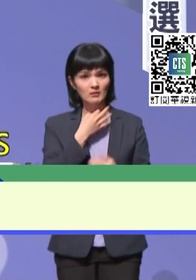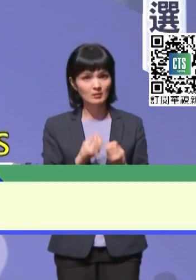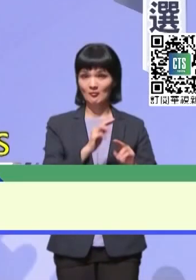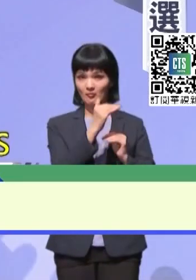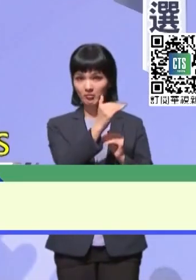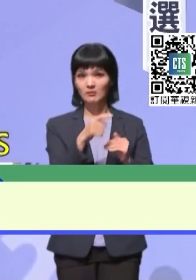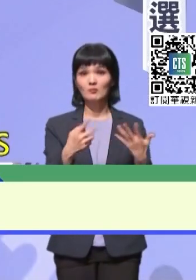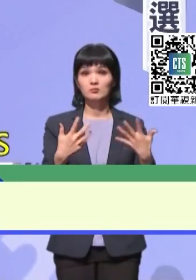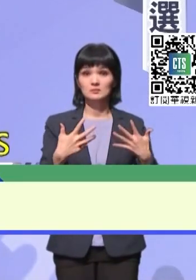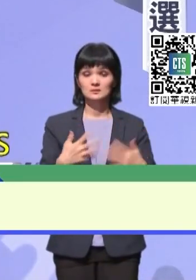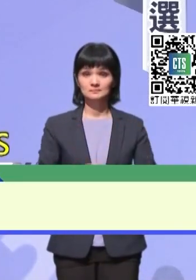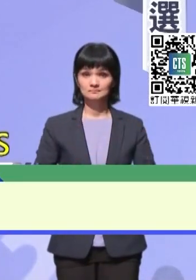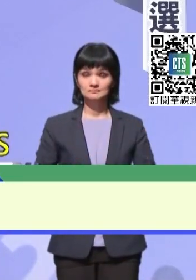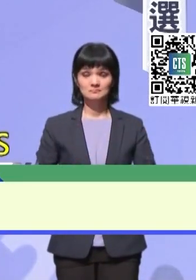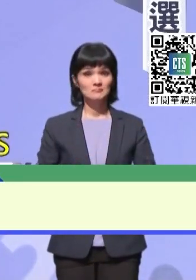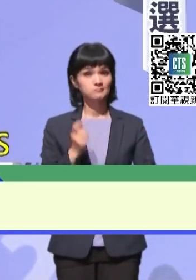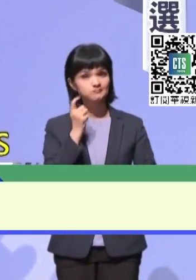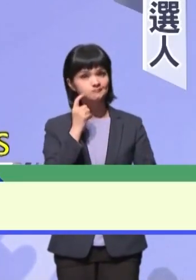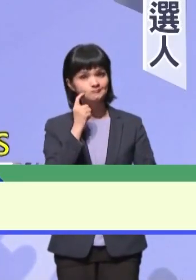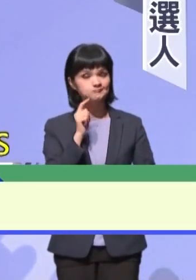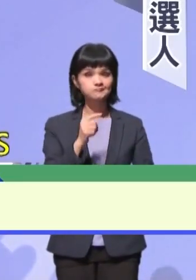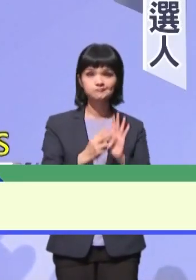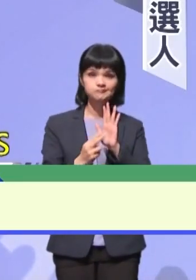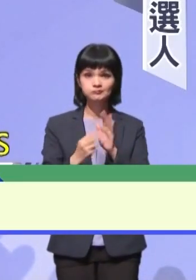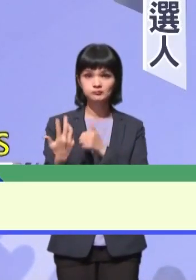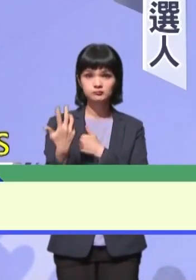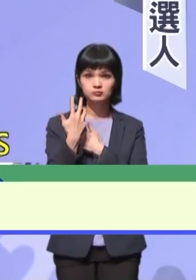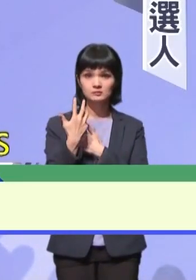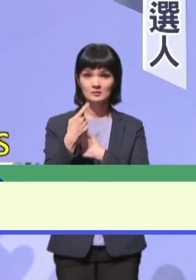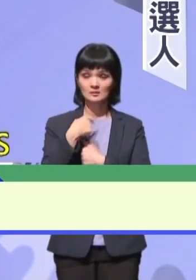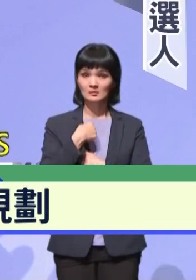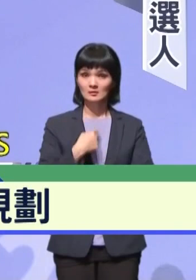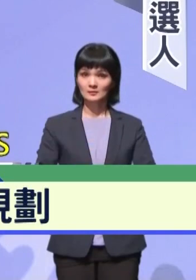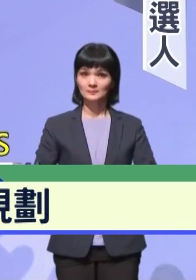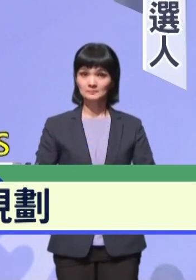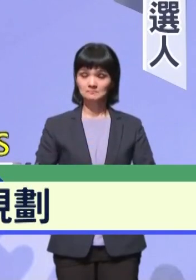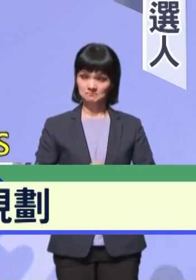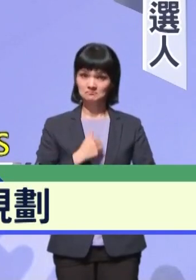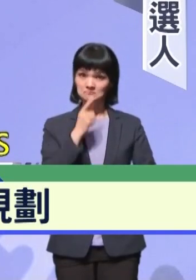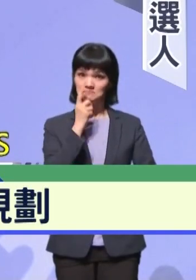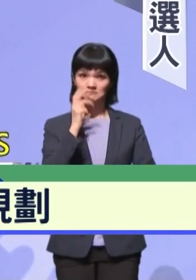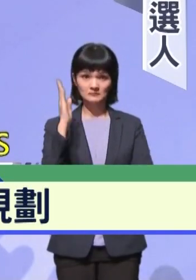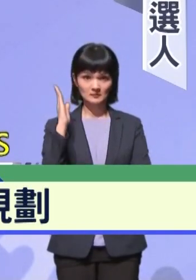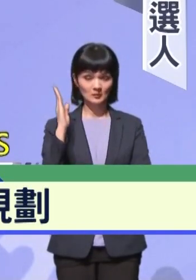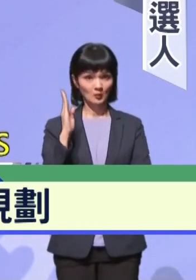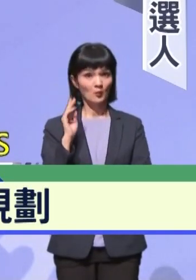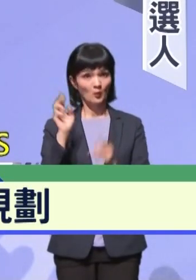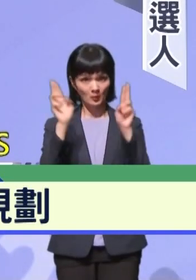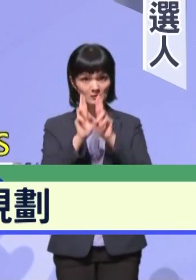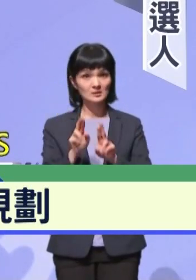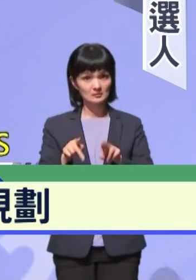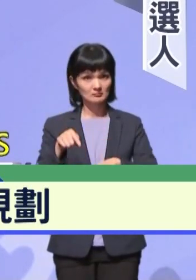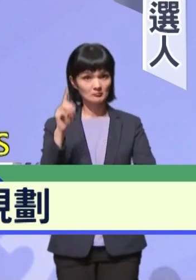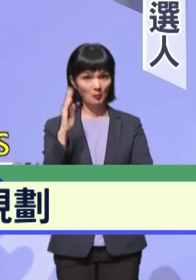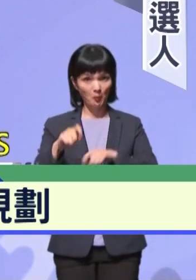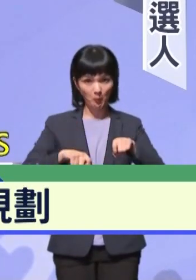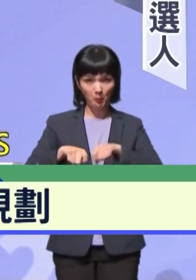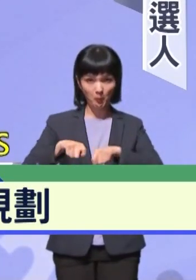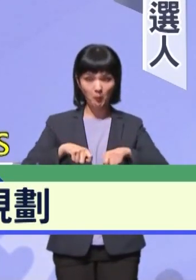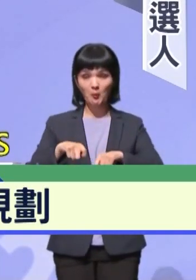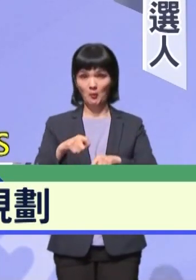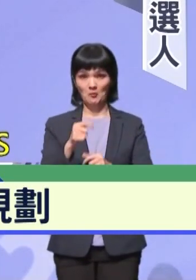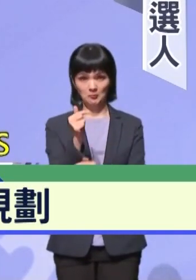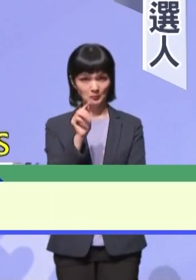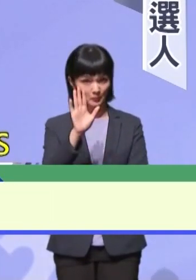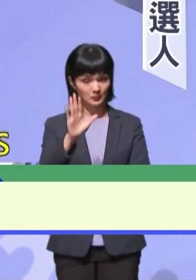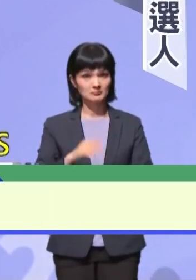来发电吗？ 你用一个假设的问题再来问我。确实在中央对于电力的一直都有做详细的规划，